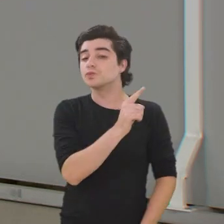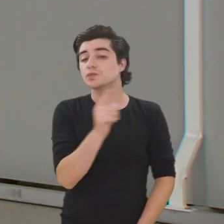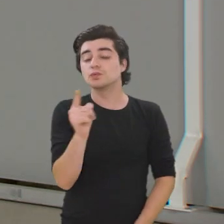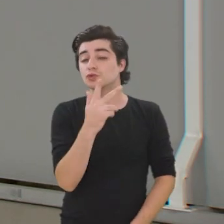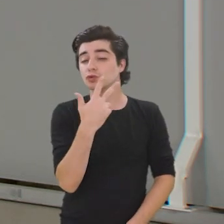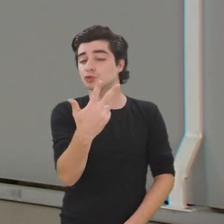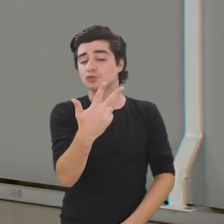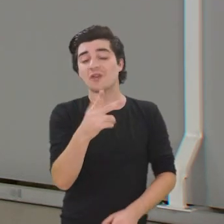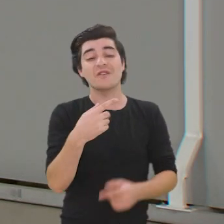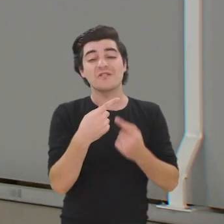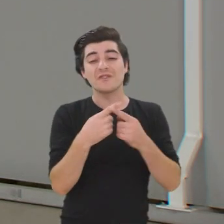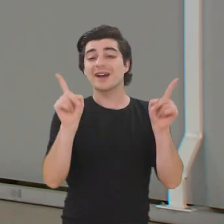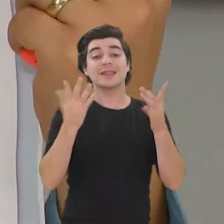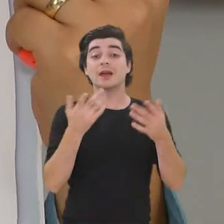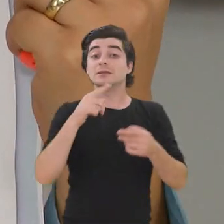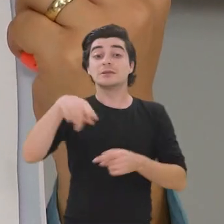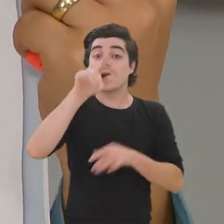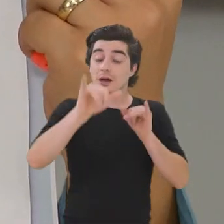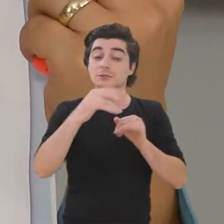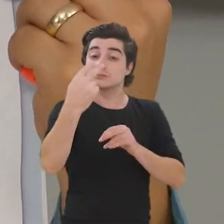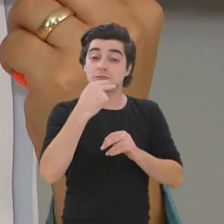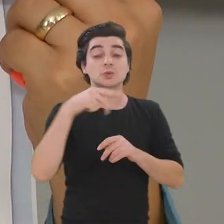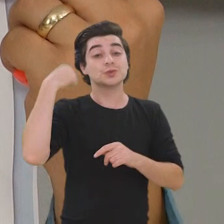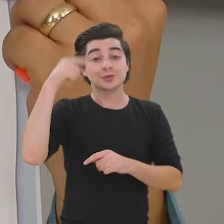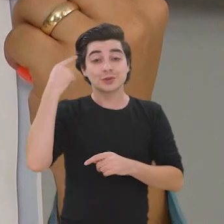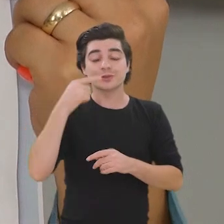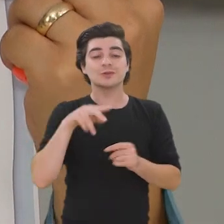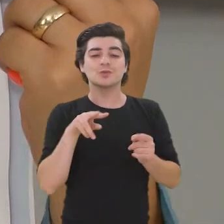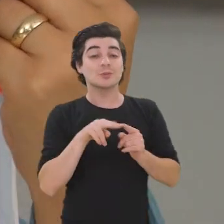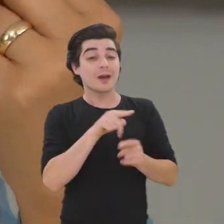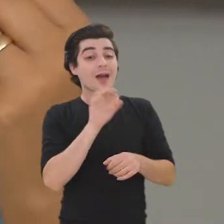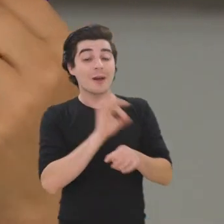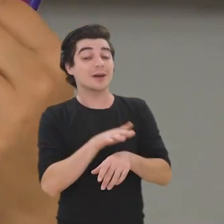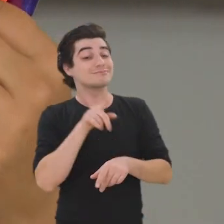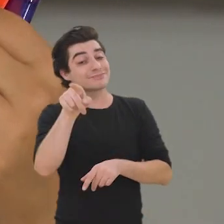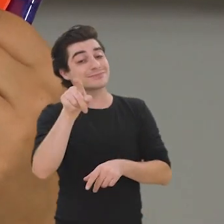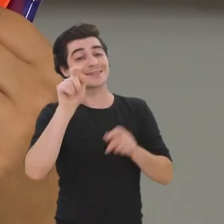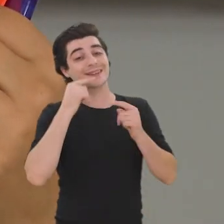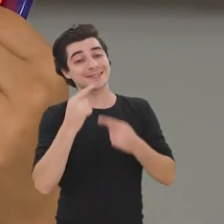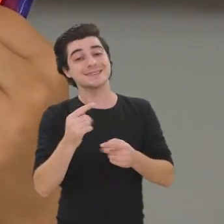Bunlardan hangisi farklı? Sizler ekran başında düşünün. Nurbanu hemen göstersin ve sonra